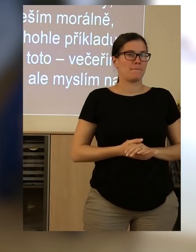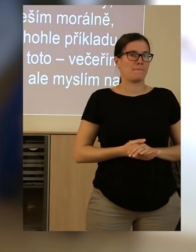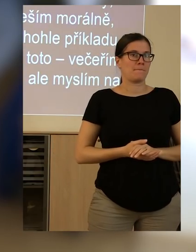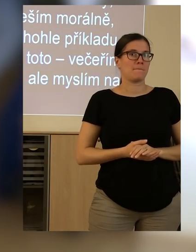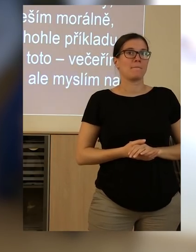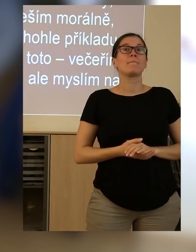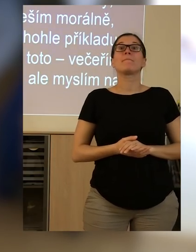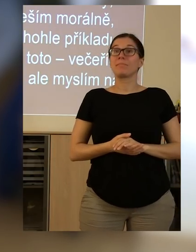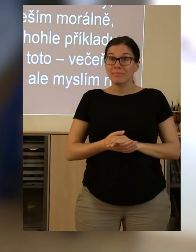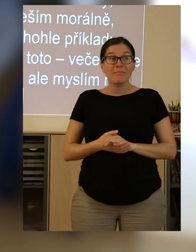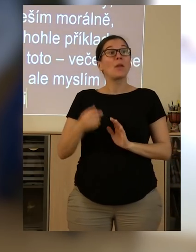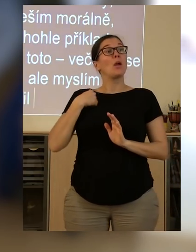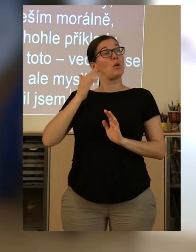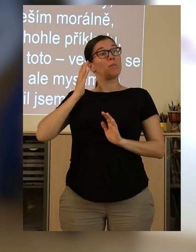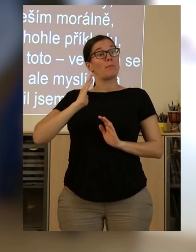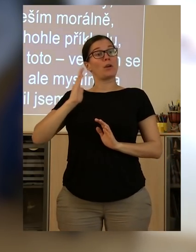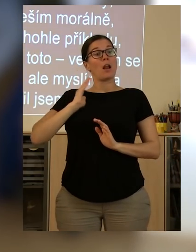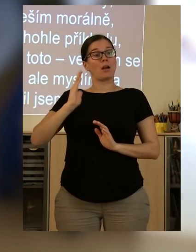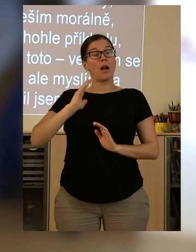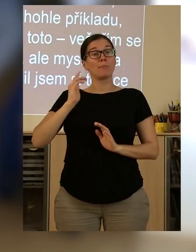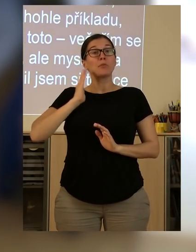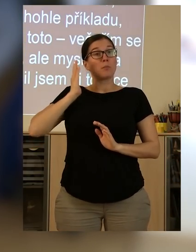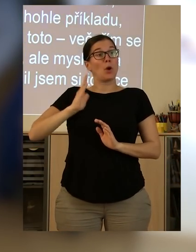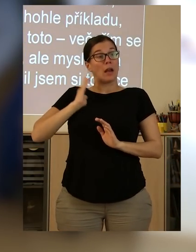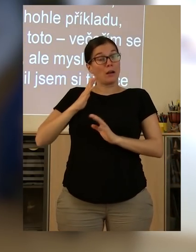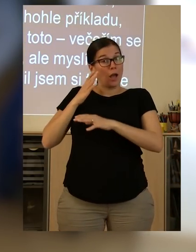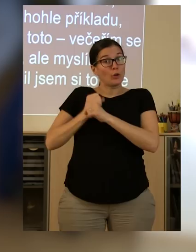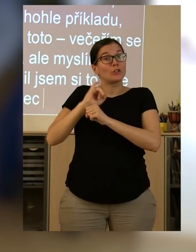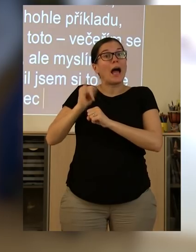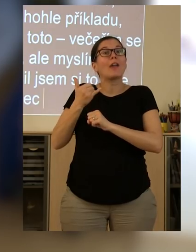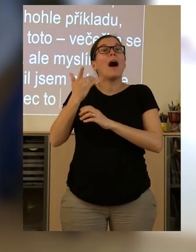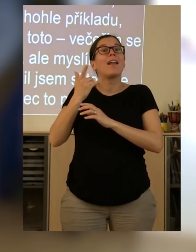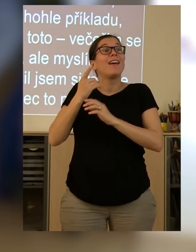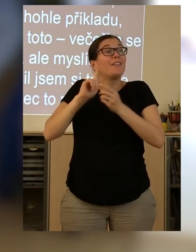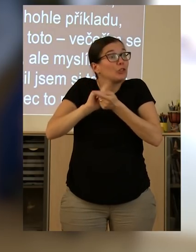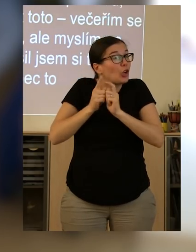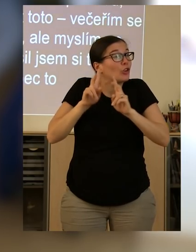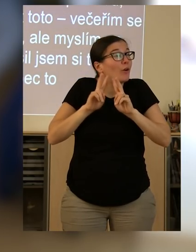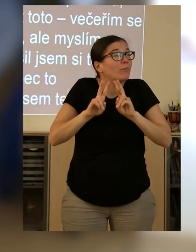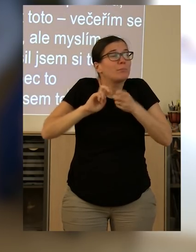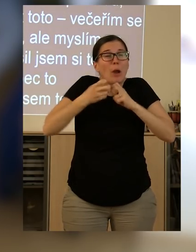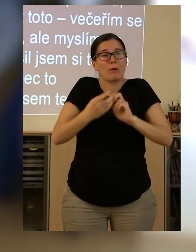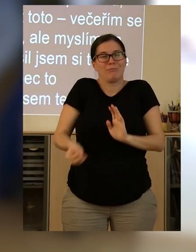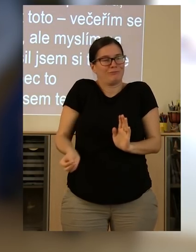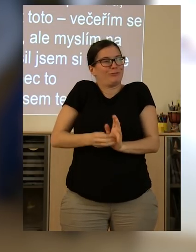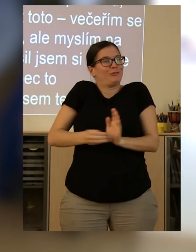Vyřešil jsem si to sice morálně, ale vůbec to neznamená, že jsem ten problém vyřešil. Sice s ní